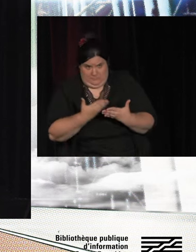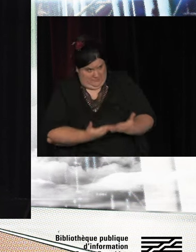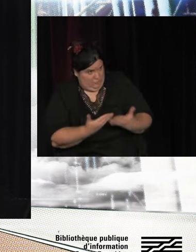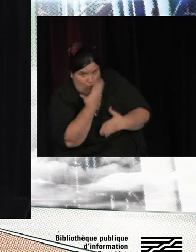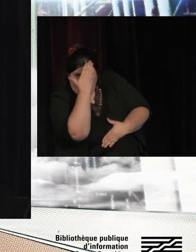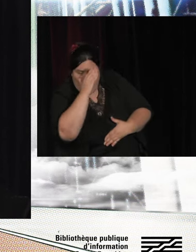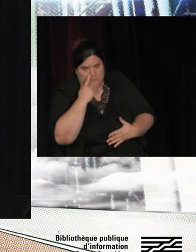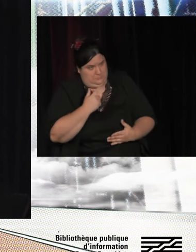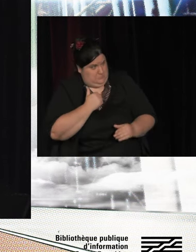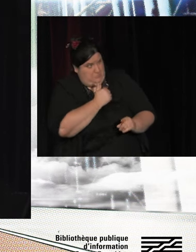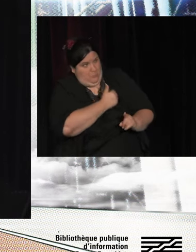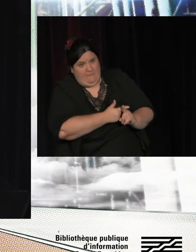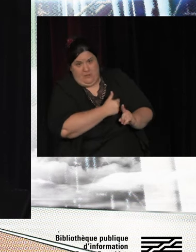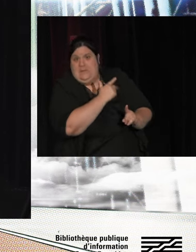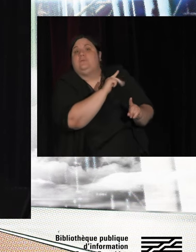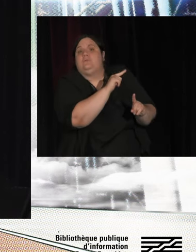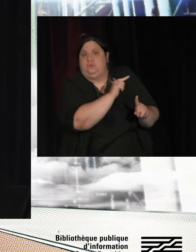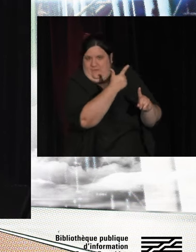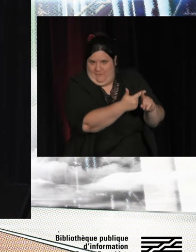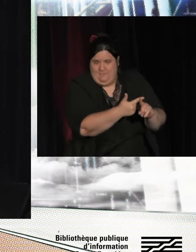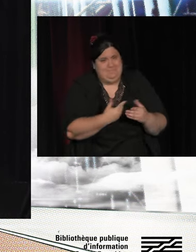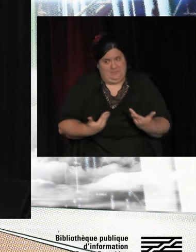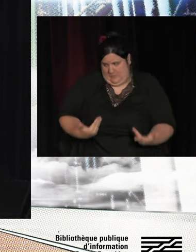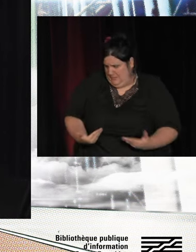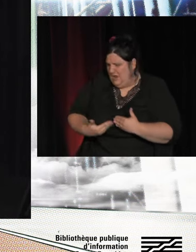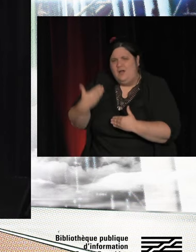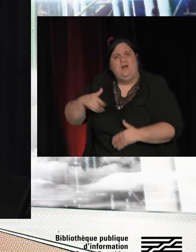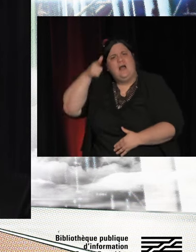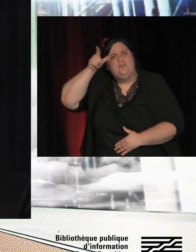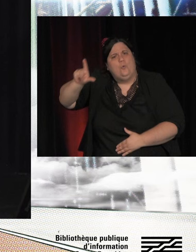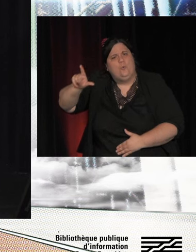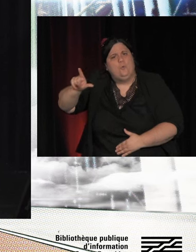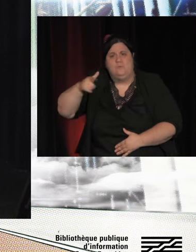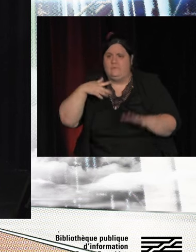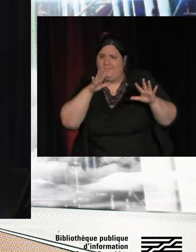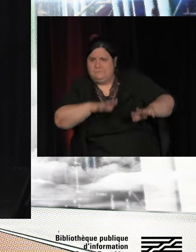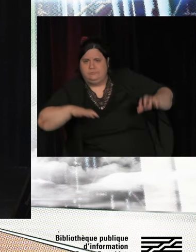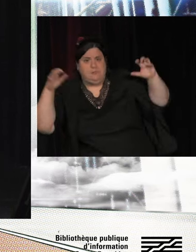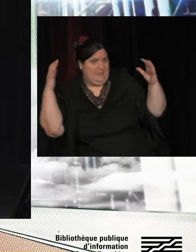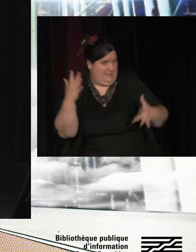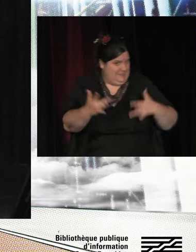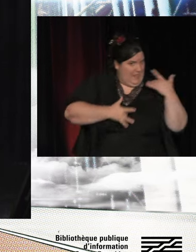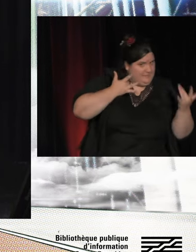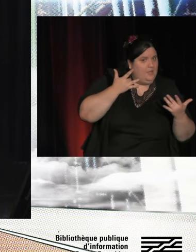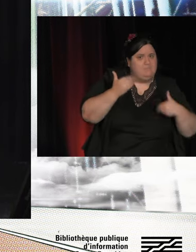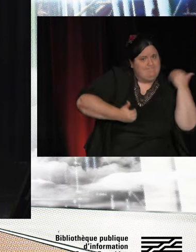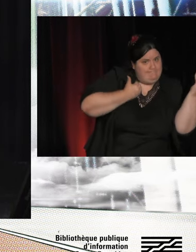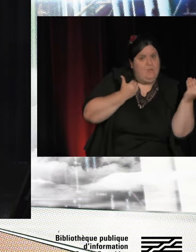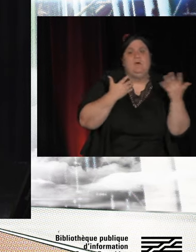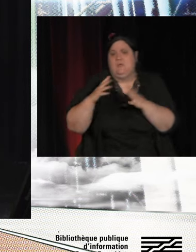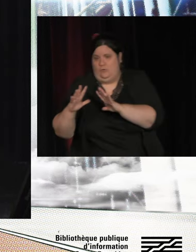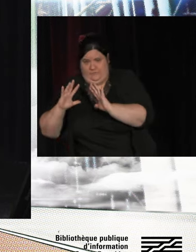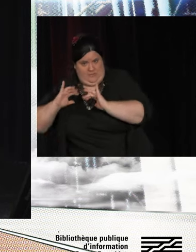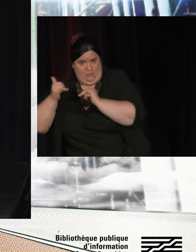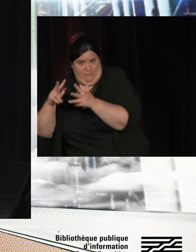une playformance. Et le concept donc, de ce théâtre, c'était de mêler la théâtralité et le jeu vidéo. Donc on jouait en racontant une